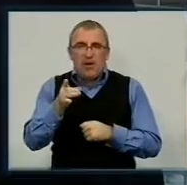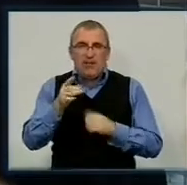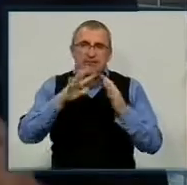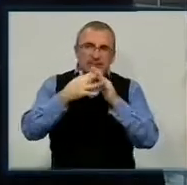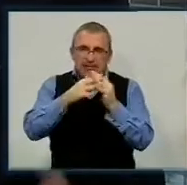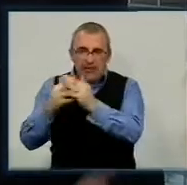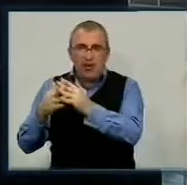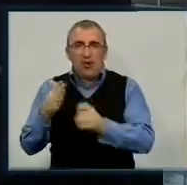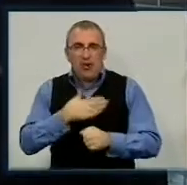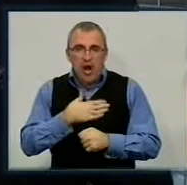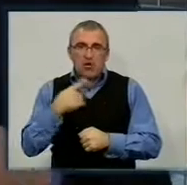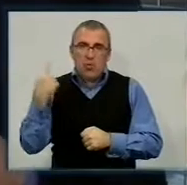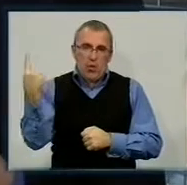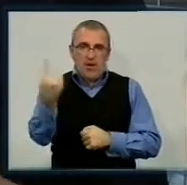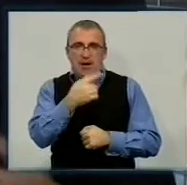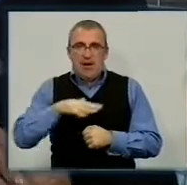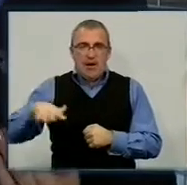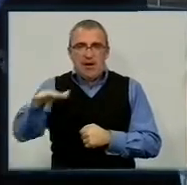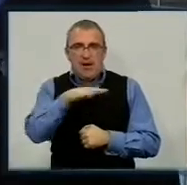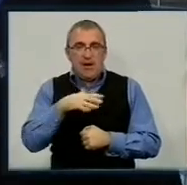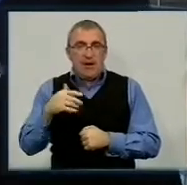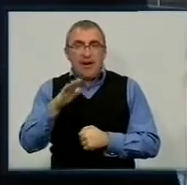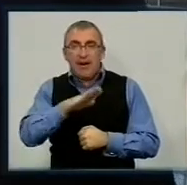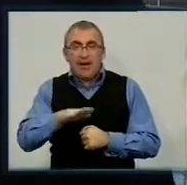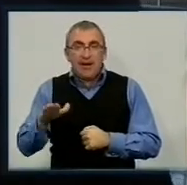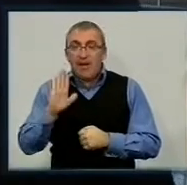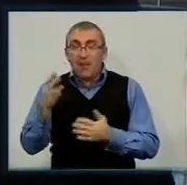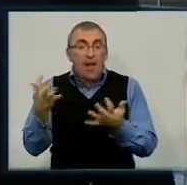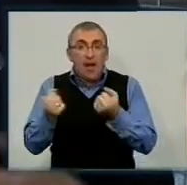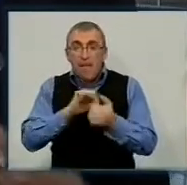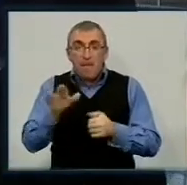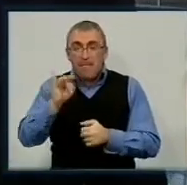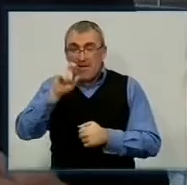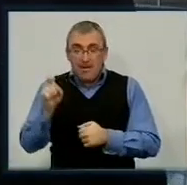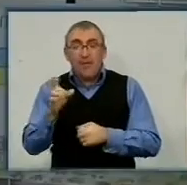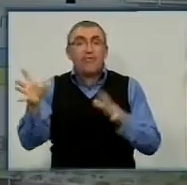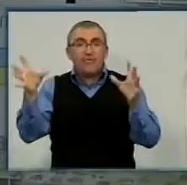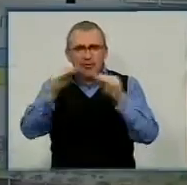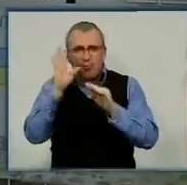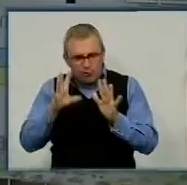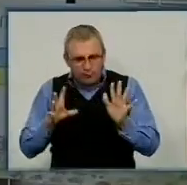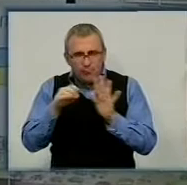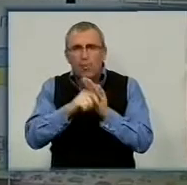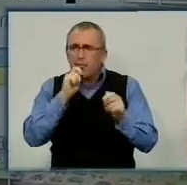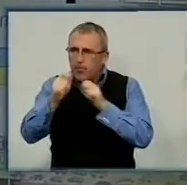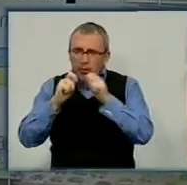сіл нашого краю ті дітки які навіть не посядуть призові місця вони всі будуть заохочені